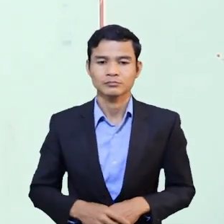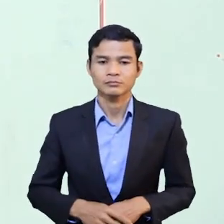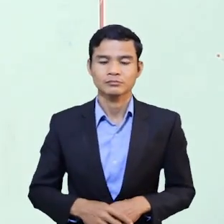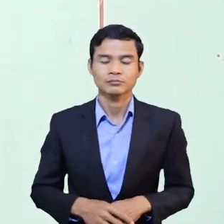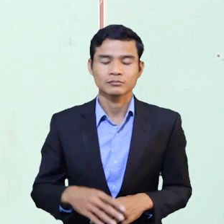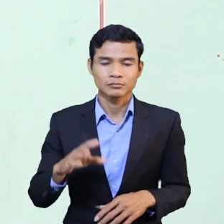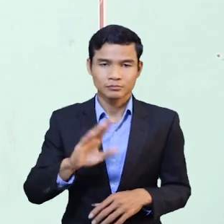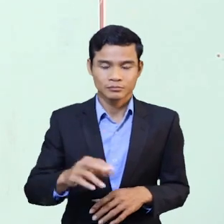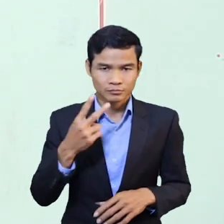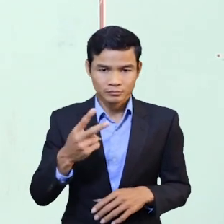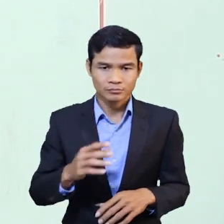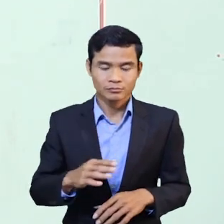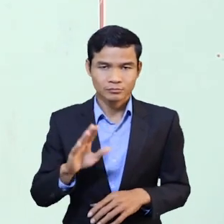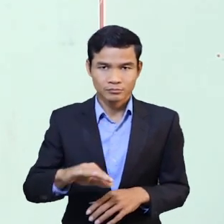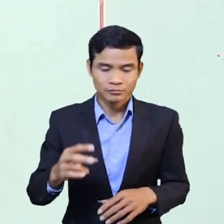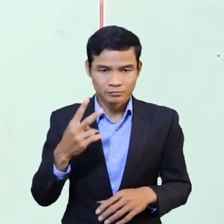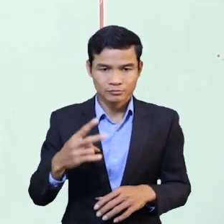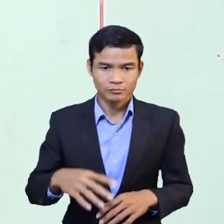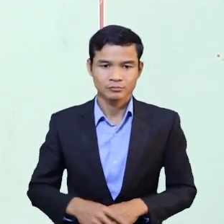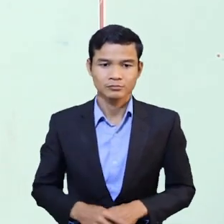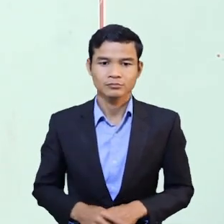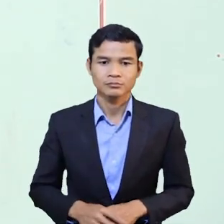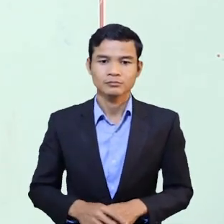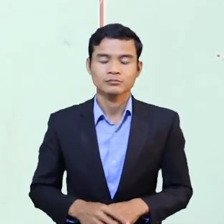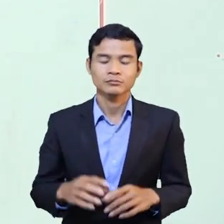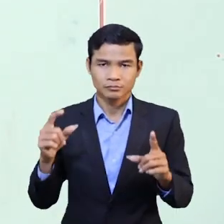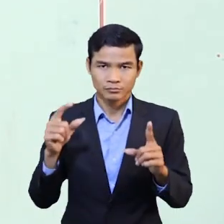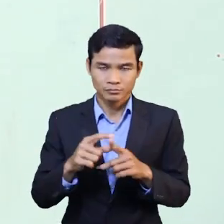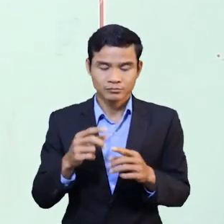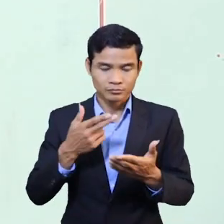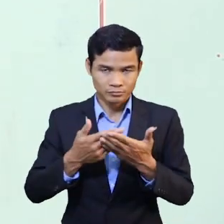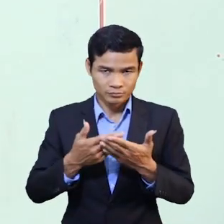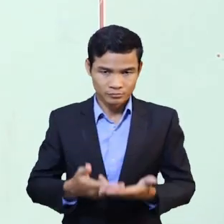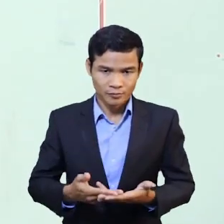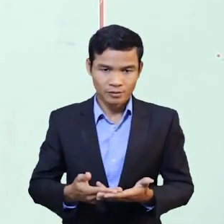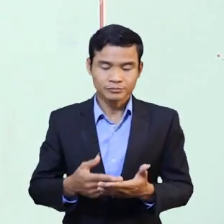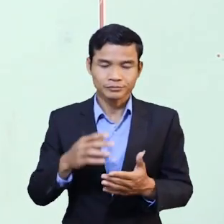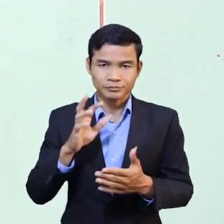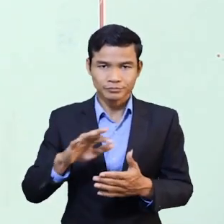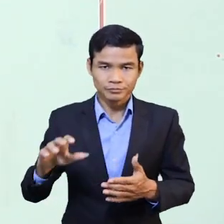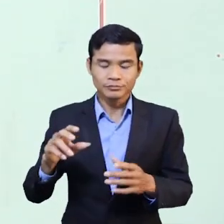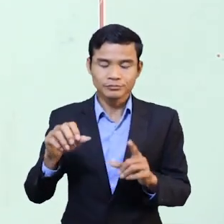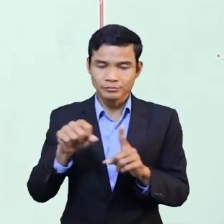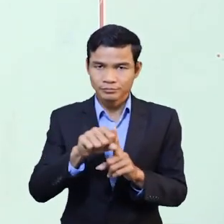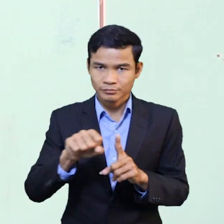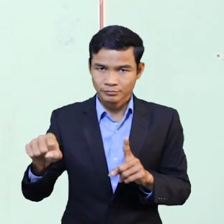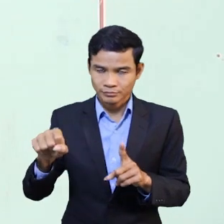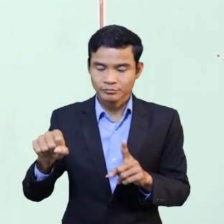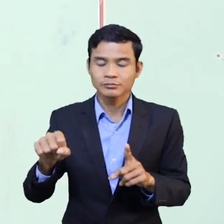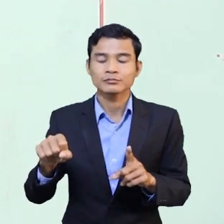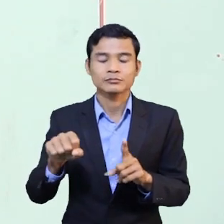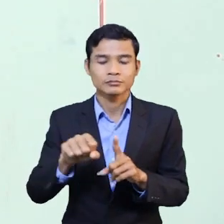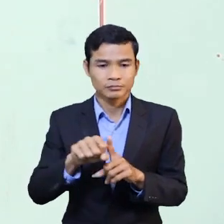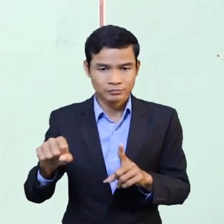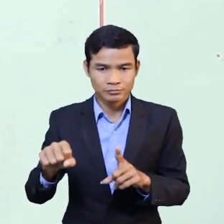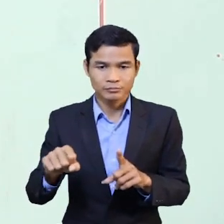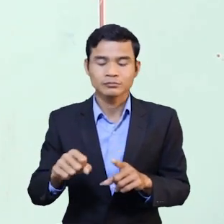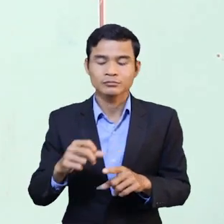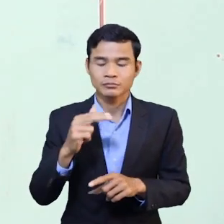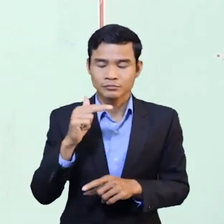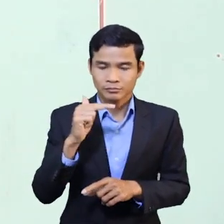chả con mơ mơ mơ con chả bịa tùng ngôn chả ạ xó để trụt lực nia chả cứ